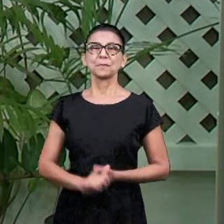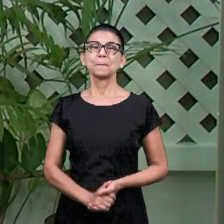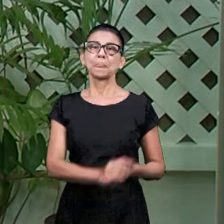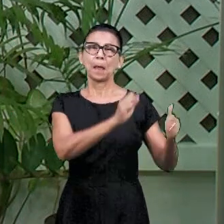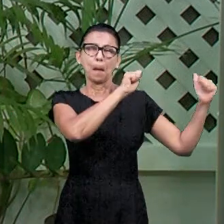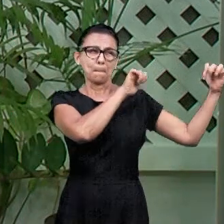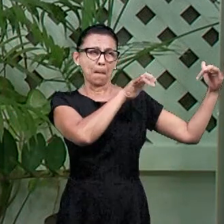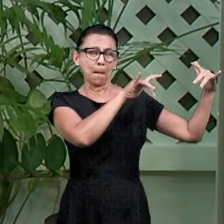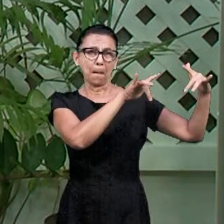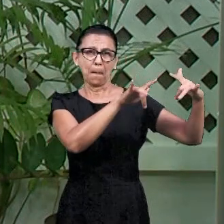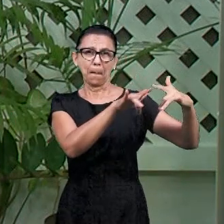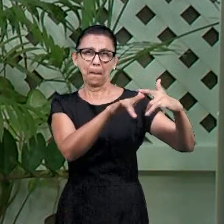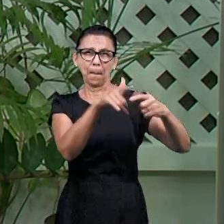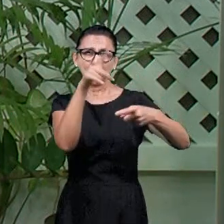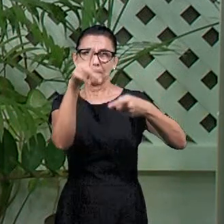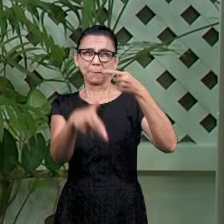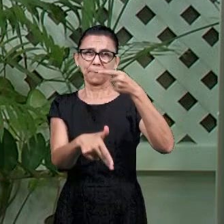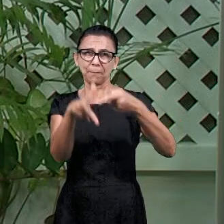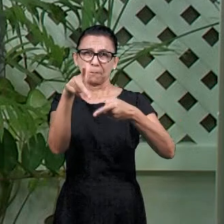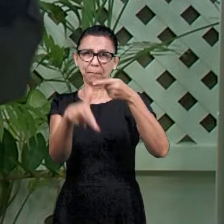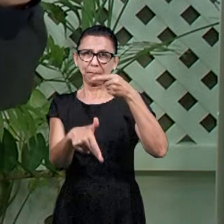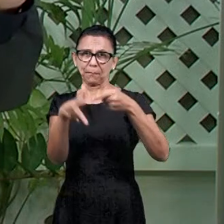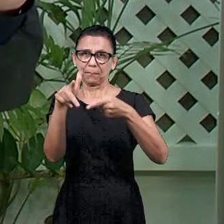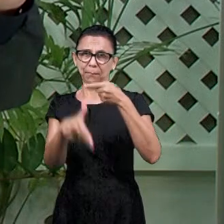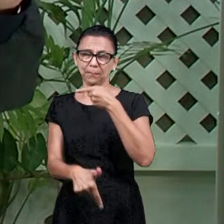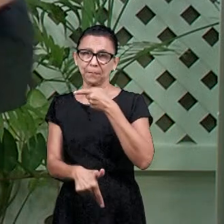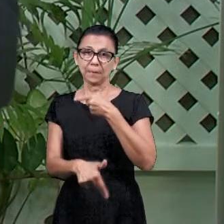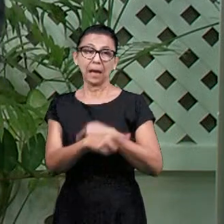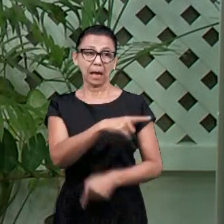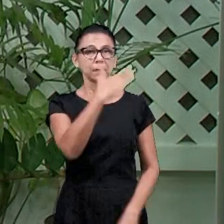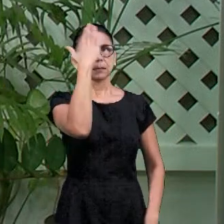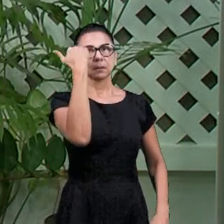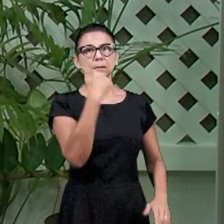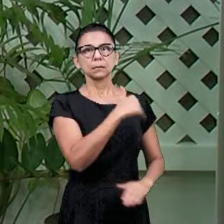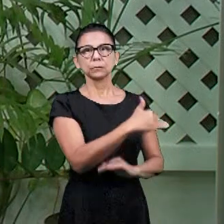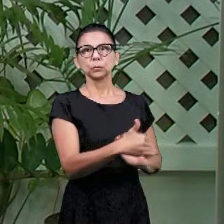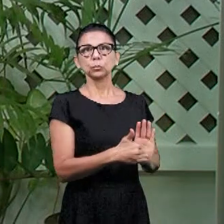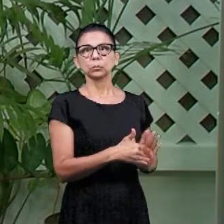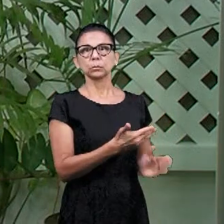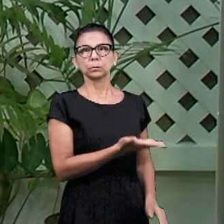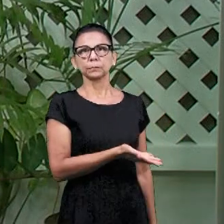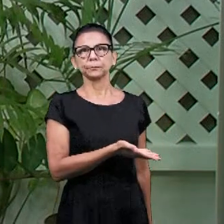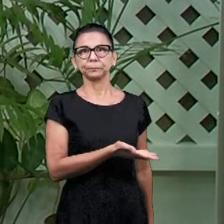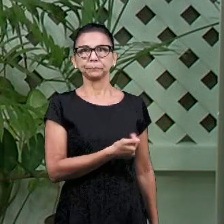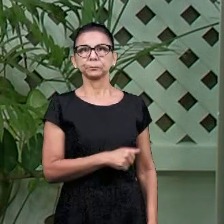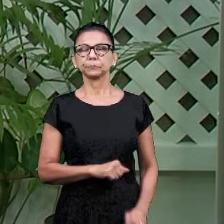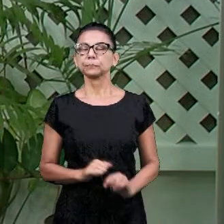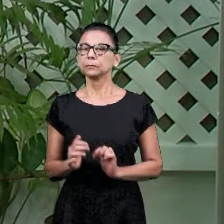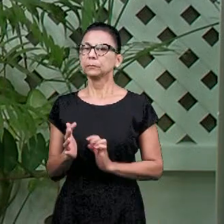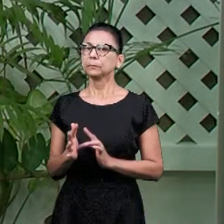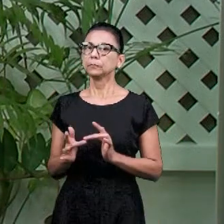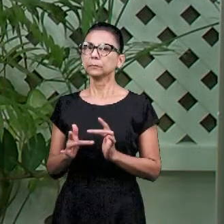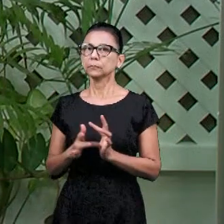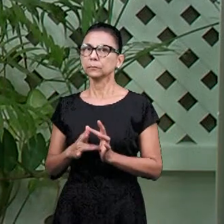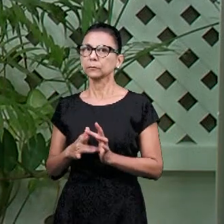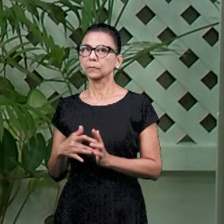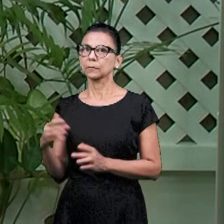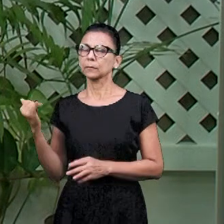J'ai mon besoin, je vais continuer. La foule veut déranger. La foule est bonne, elle sait